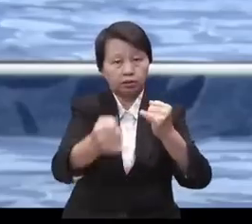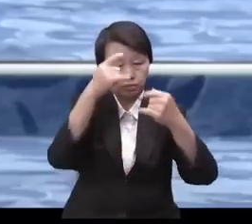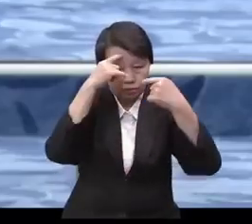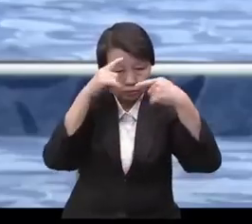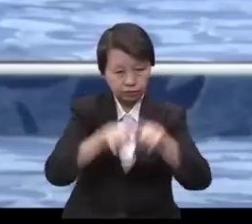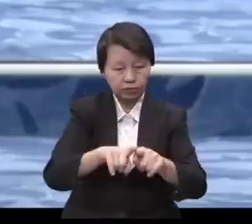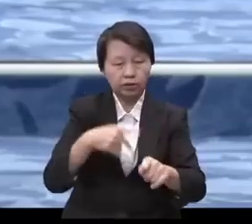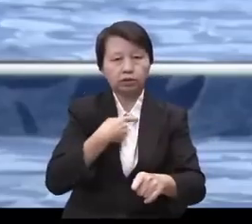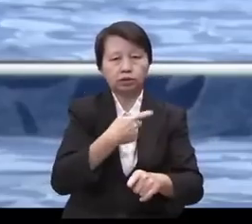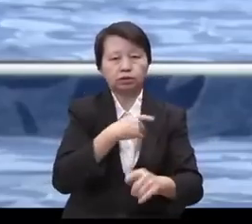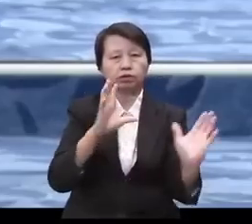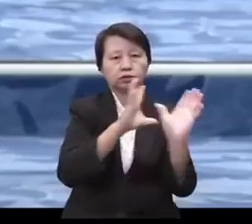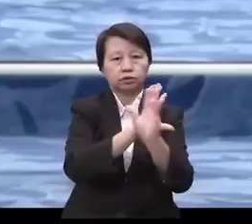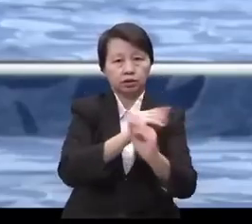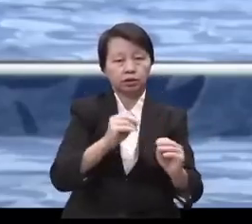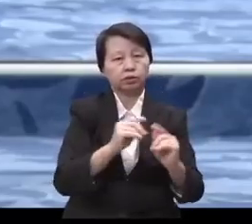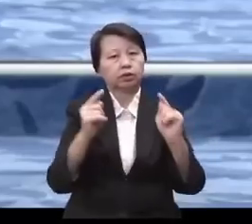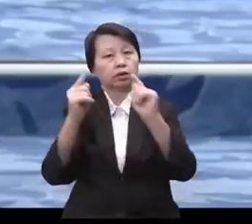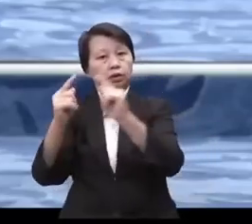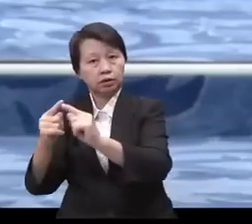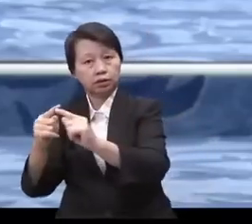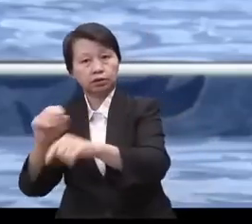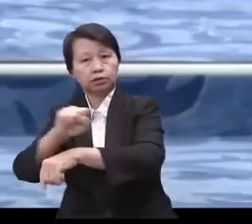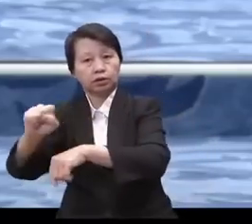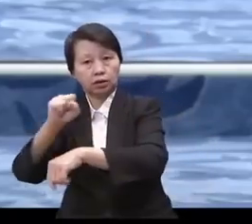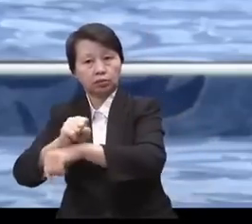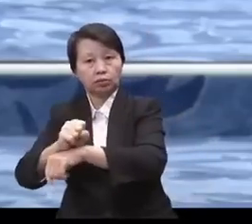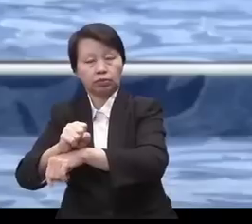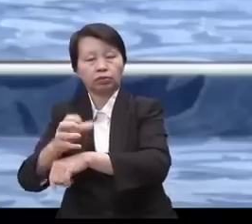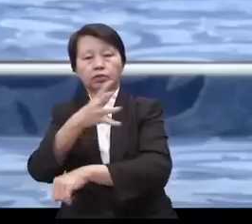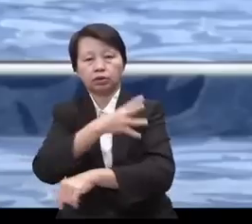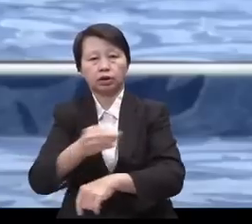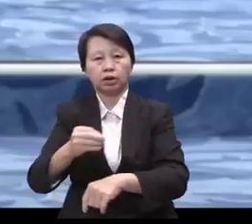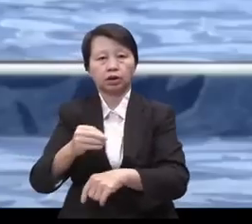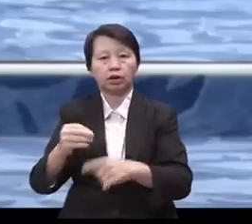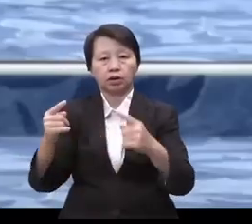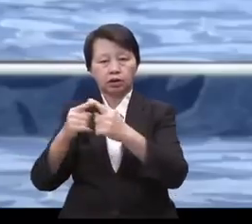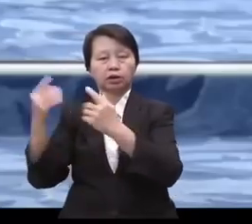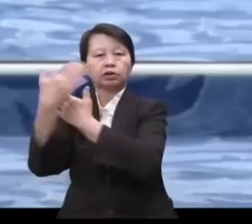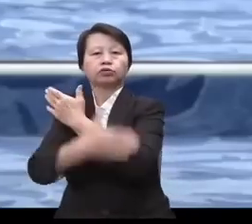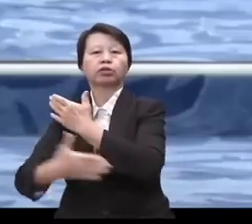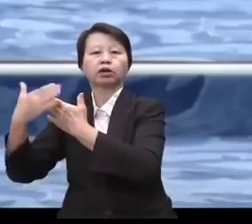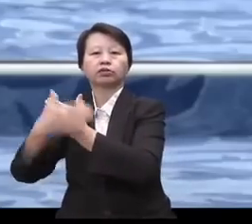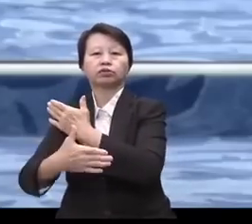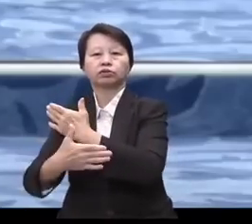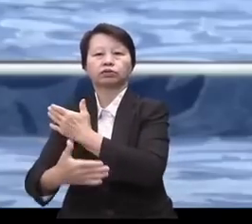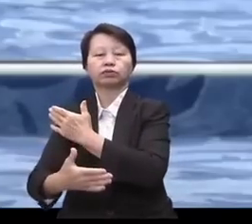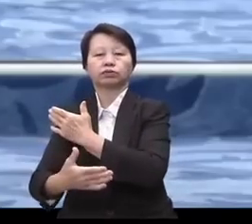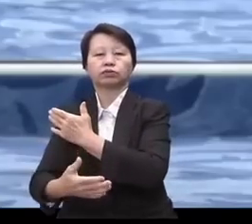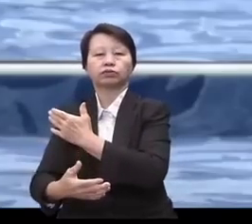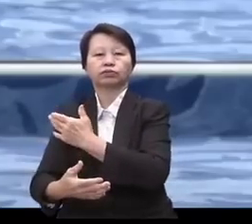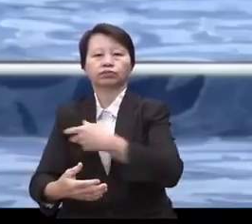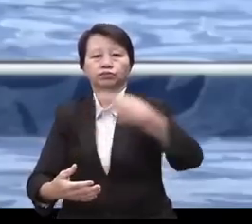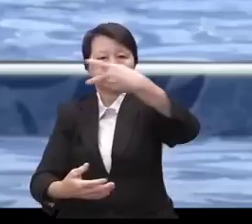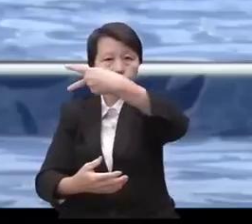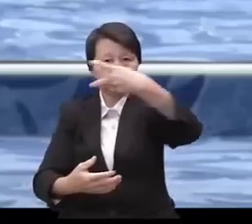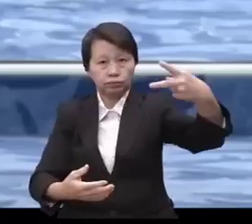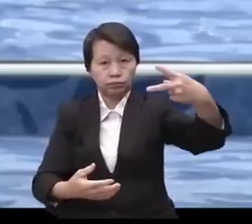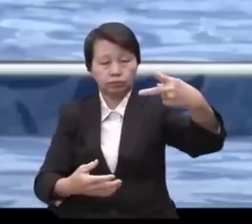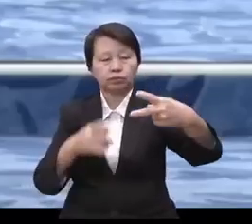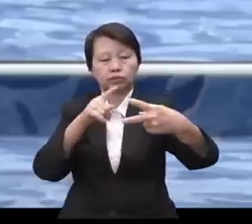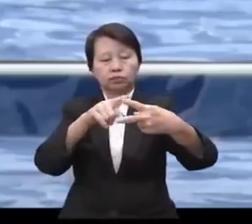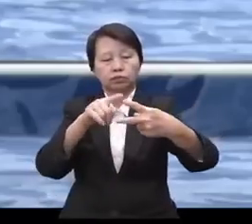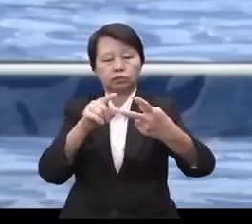kita Sarawak ke Singapura dan ke Semenanjung. Dua pipeline